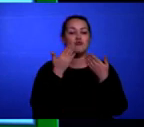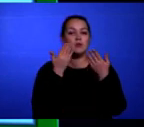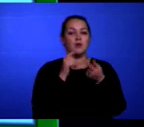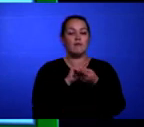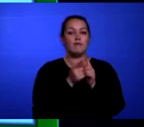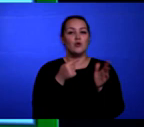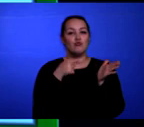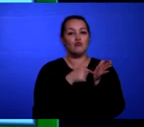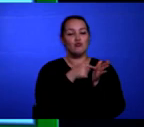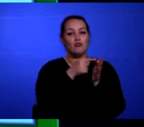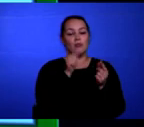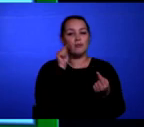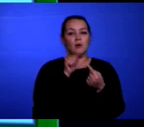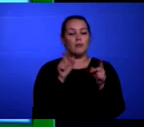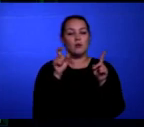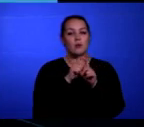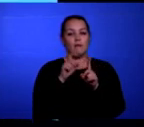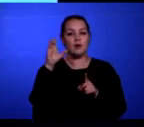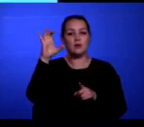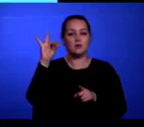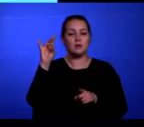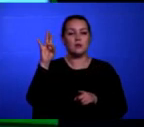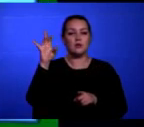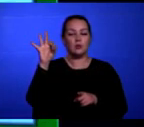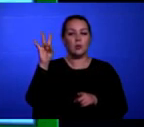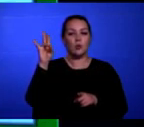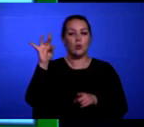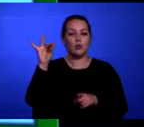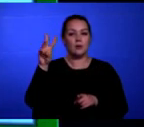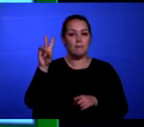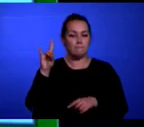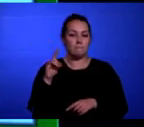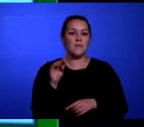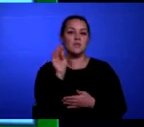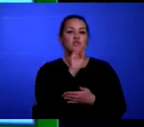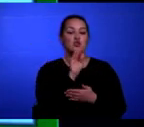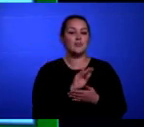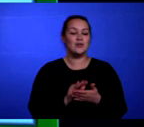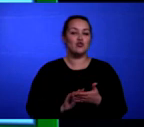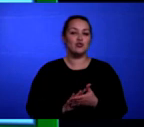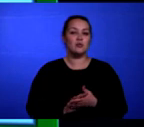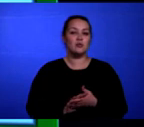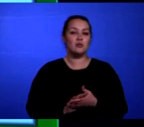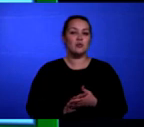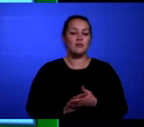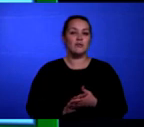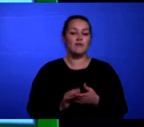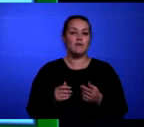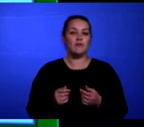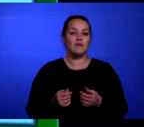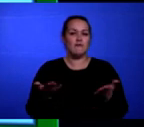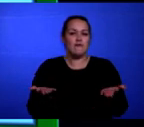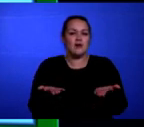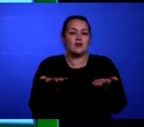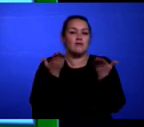слова синонимы запишите и так воздвигнуть дворец